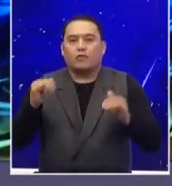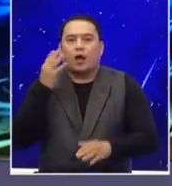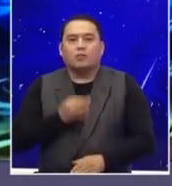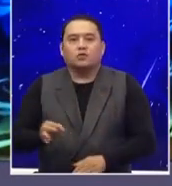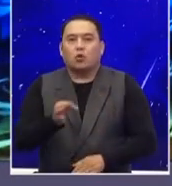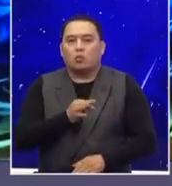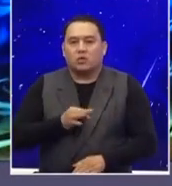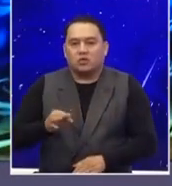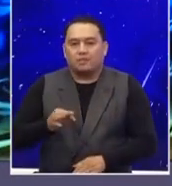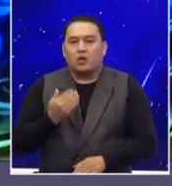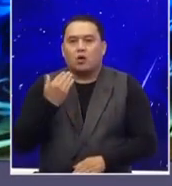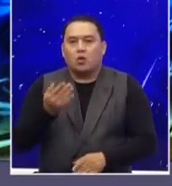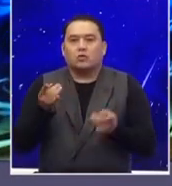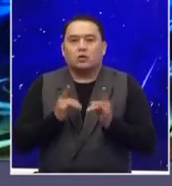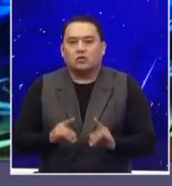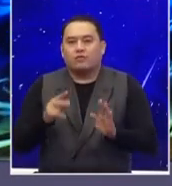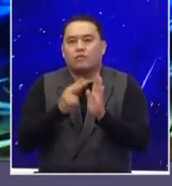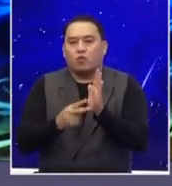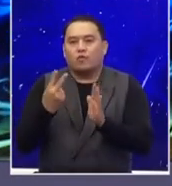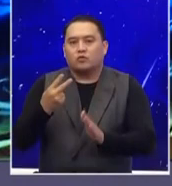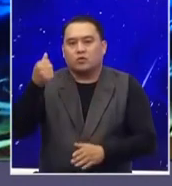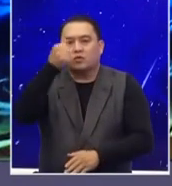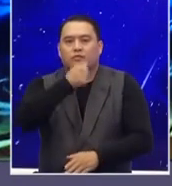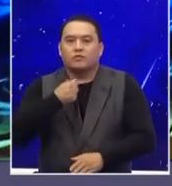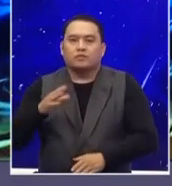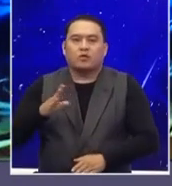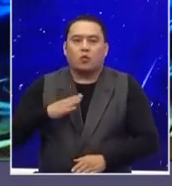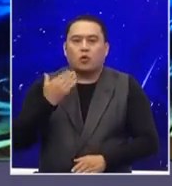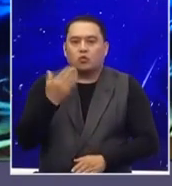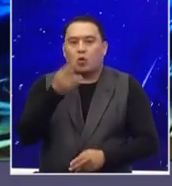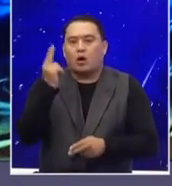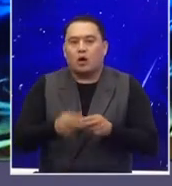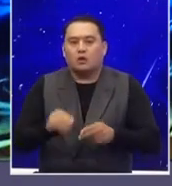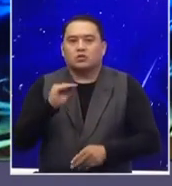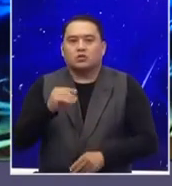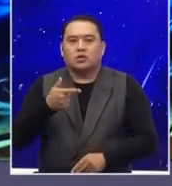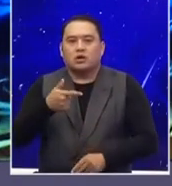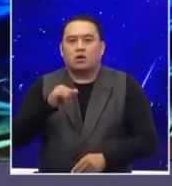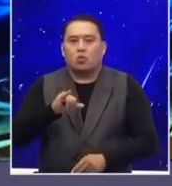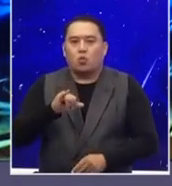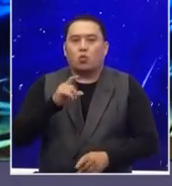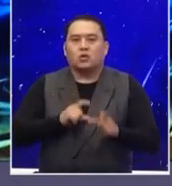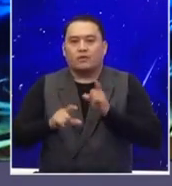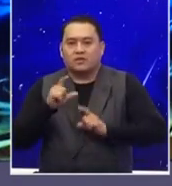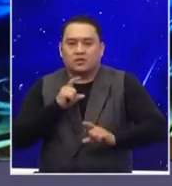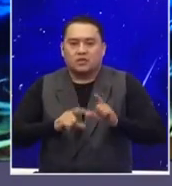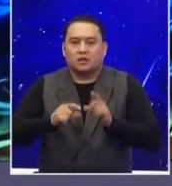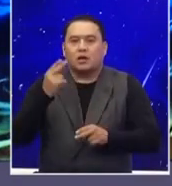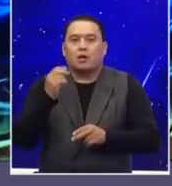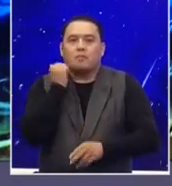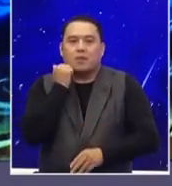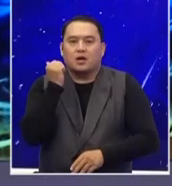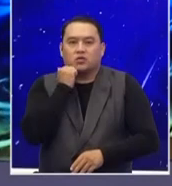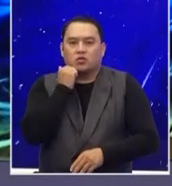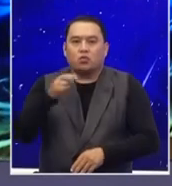языков Алматинской области. Он родился в 1982 году, окончил ЖТСУский государственный университет